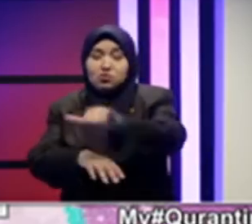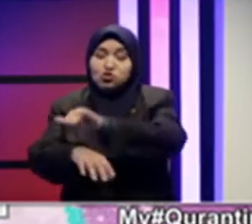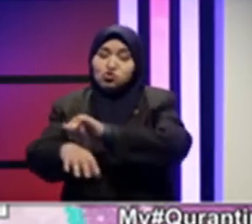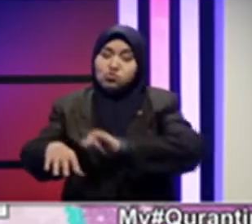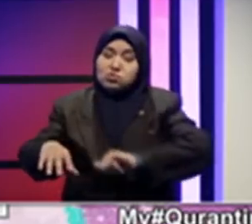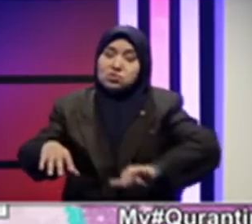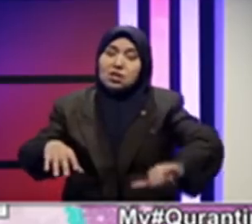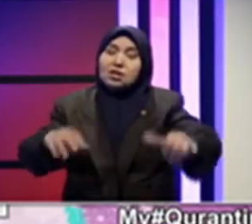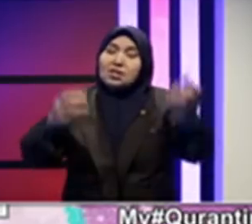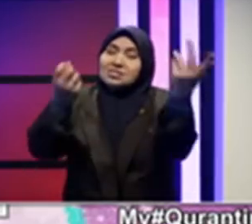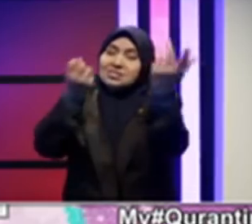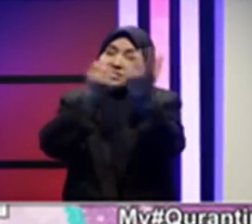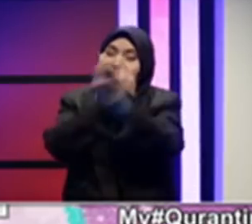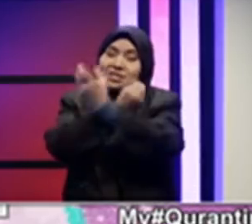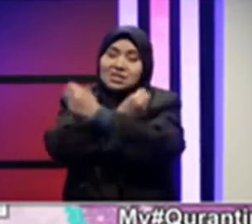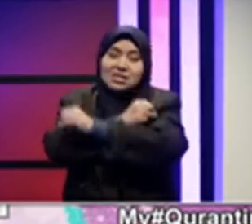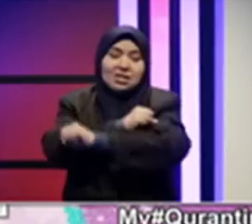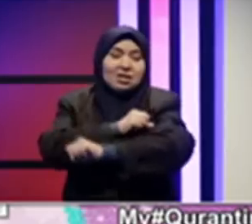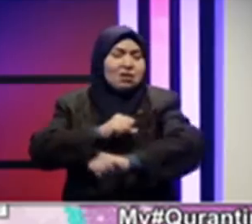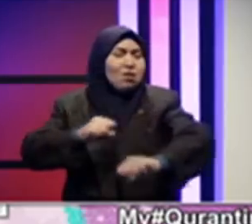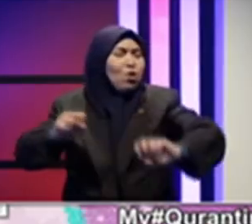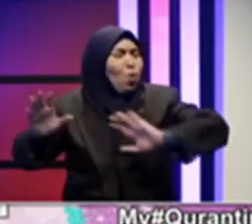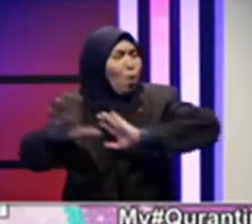وفيها ما